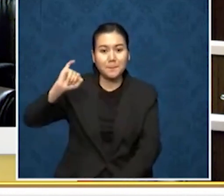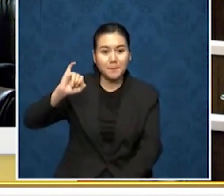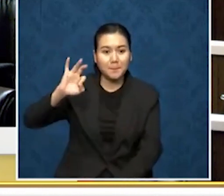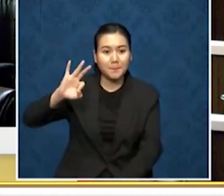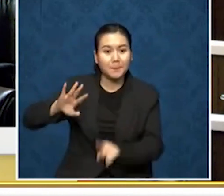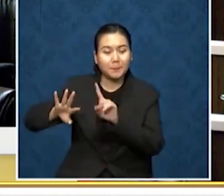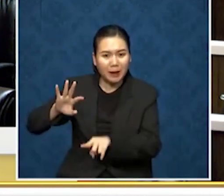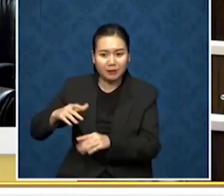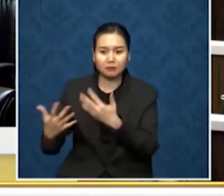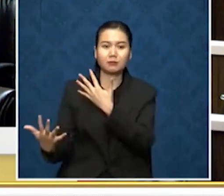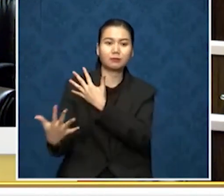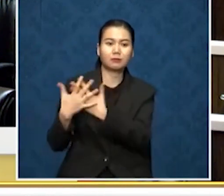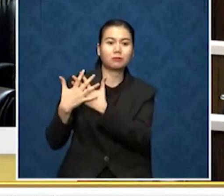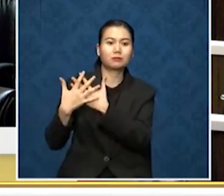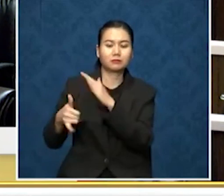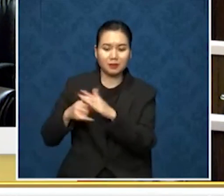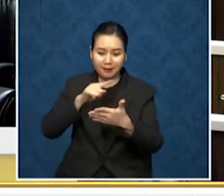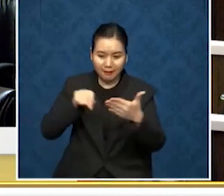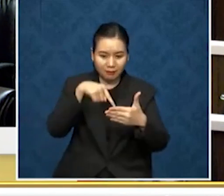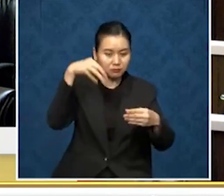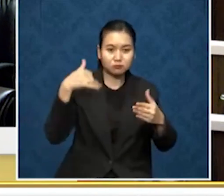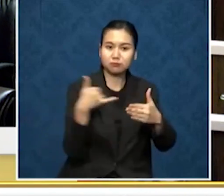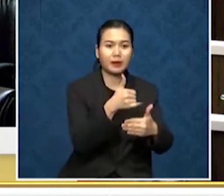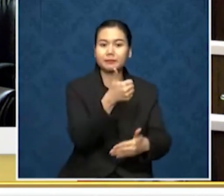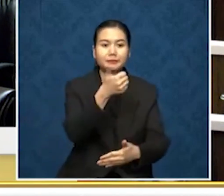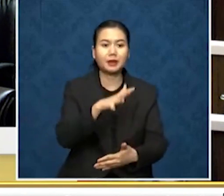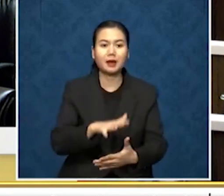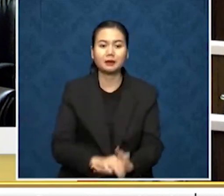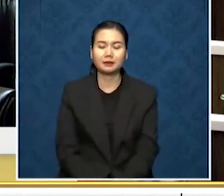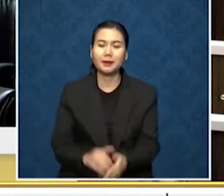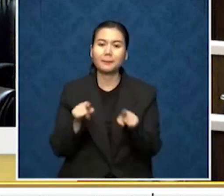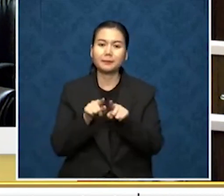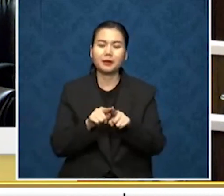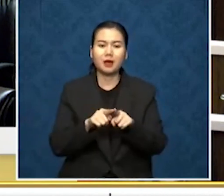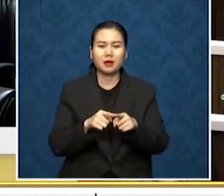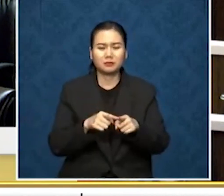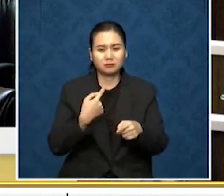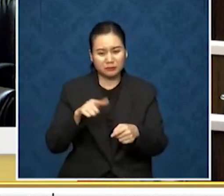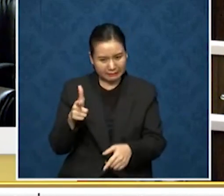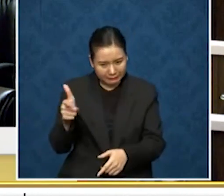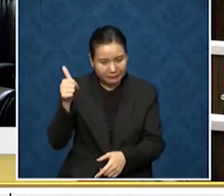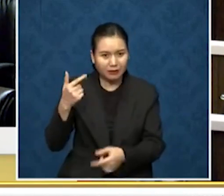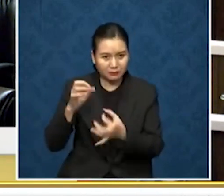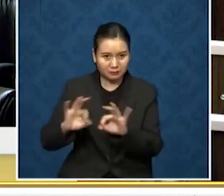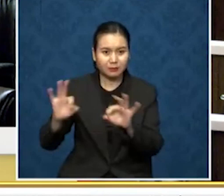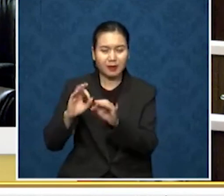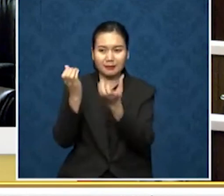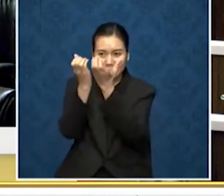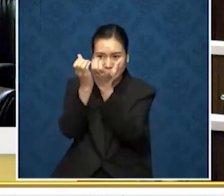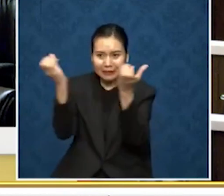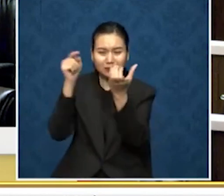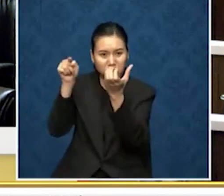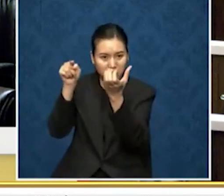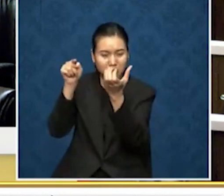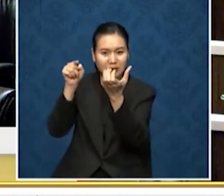คุกไม่สามารถไปใช้แม้กระทั่งสิทธิ์ได้ด้วยซ้ำนี่คือหัวใจที่ทำให้เห็นว่าไอ้รัฐธรรมนูญที่ท่านบอกว่าเป็น